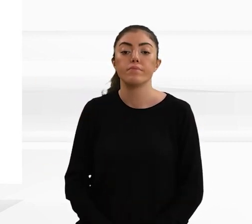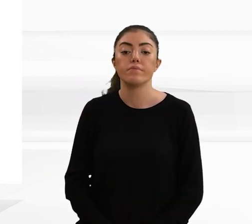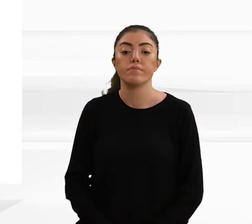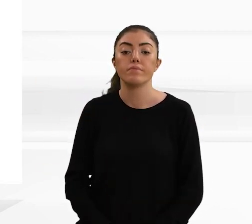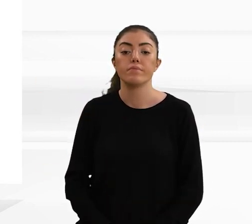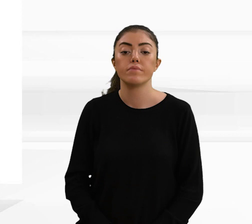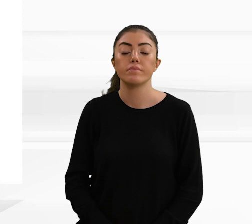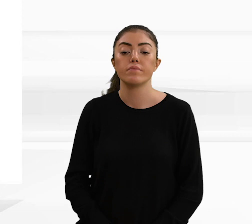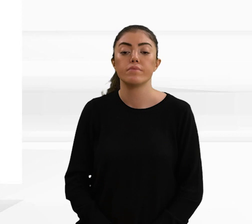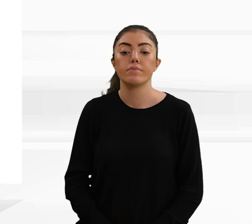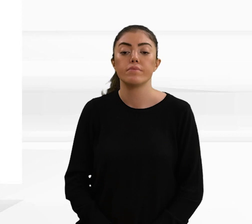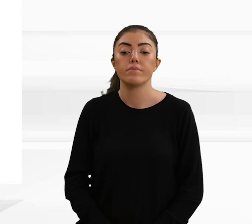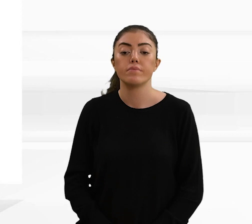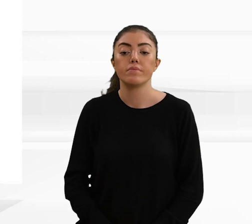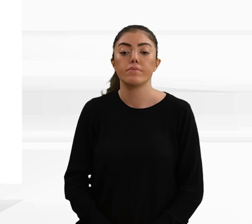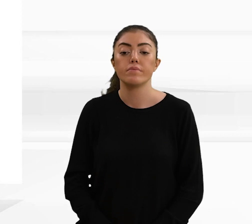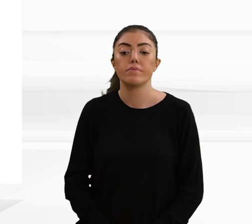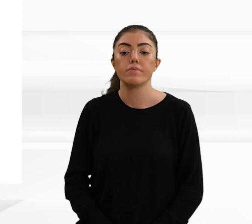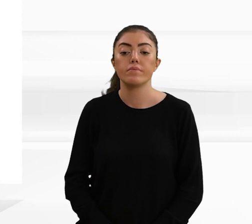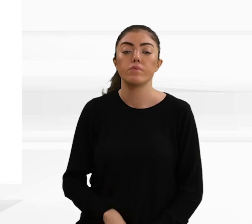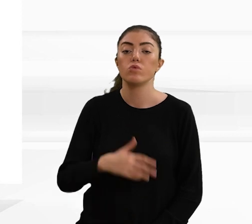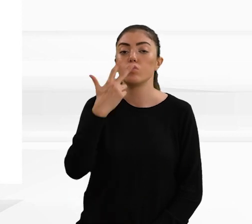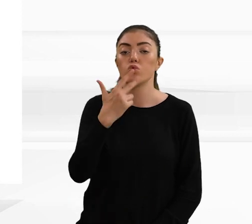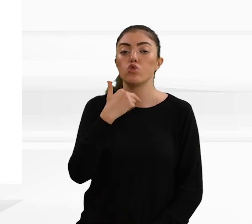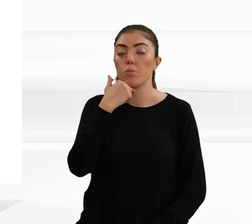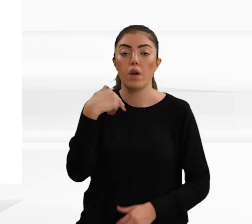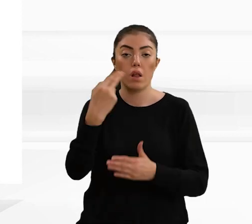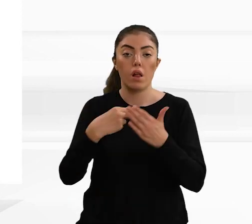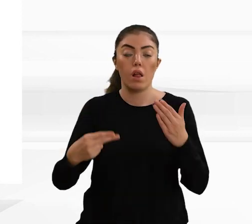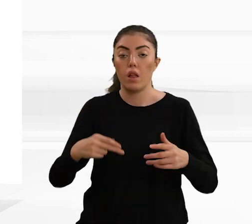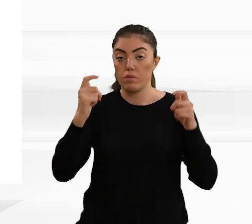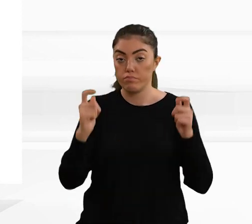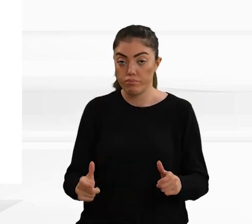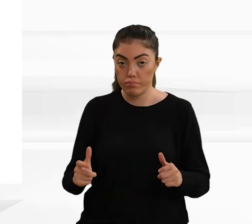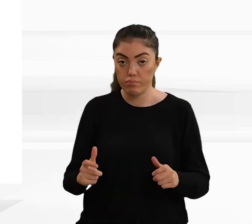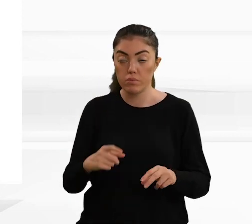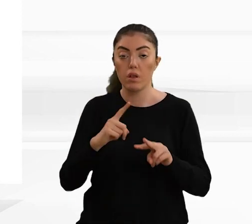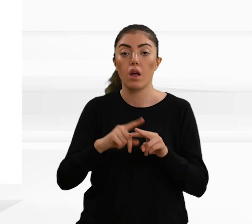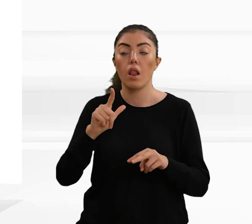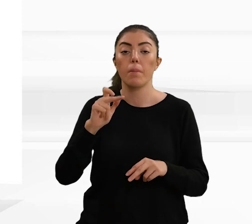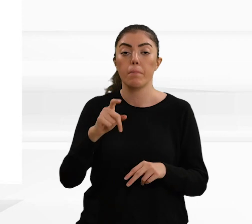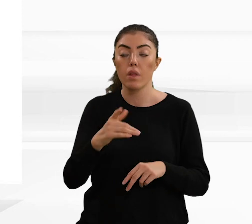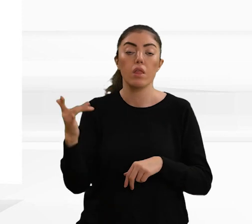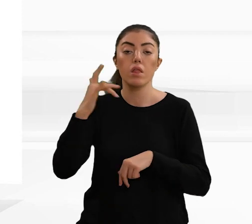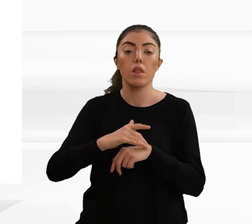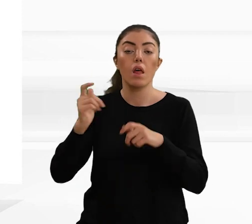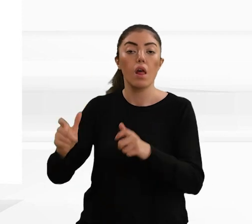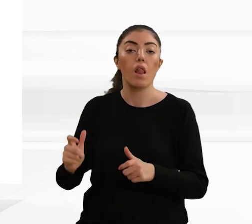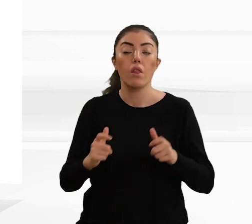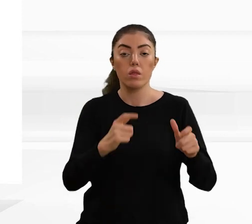O da 3 Nolu taralı alan Alp dağlık